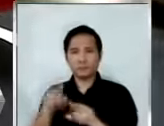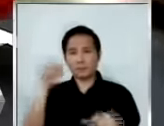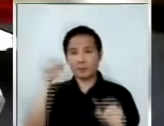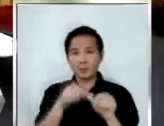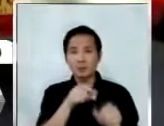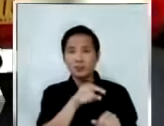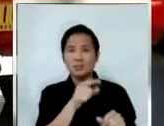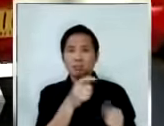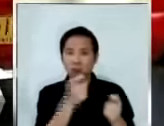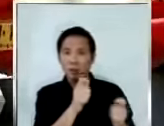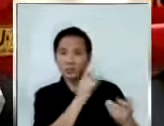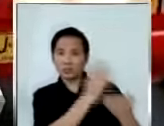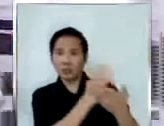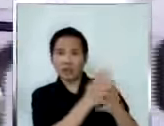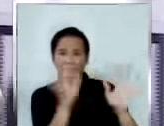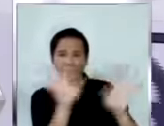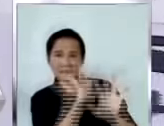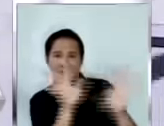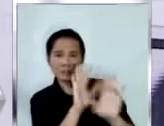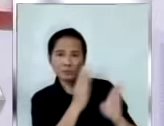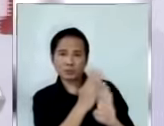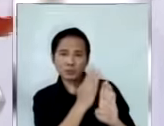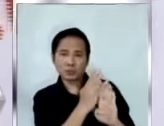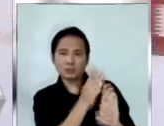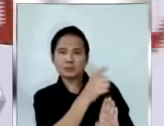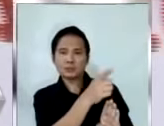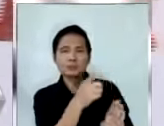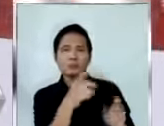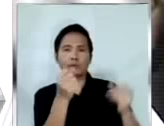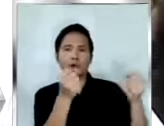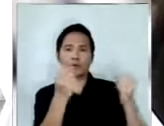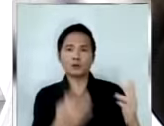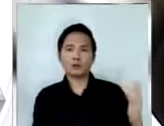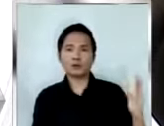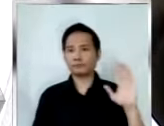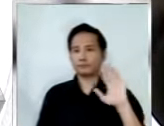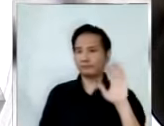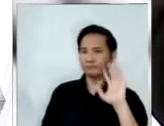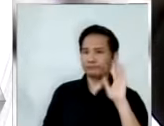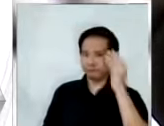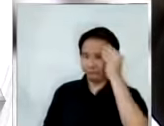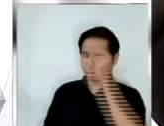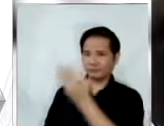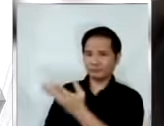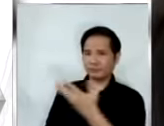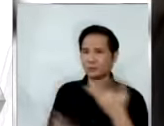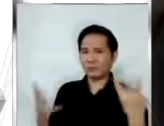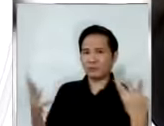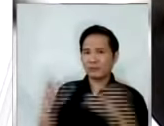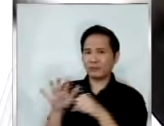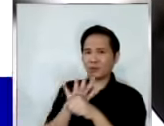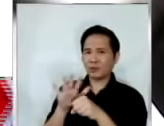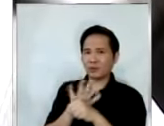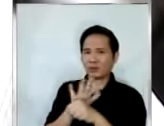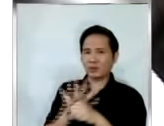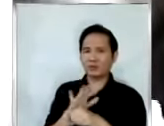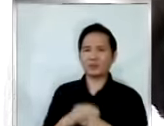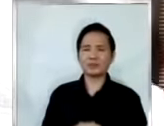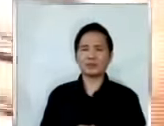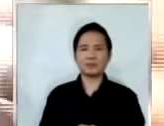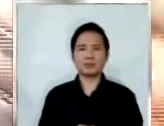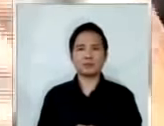na lang ang pirming nakukuhang tugon. Ibig sabihin, wala ng pwesto. May isang oras na eh. Bakit po umaabot ng ganun?